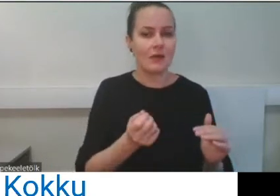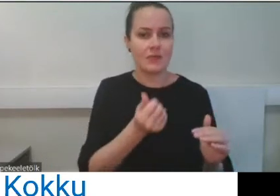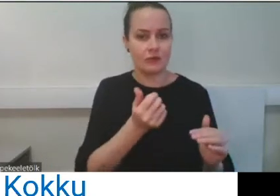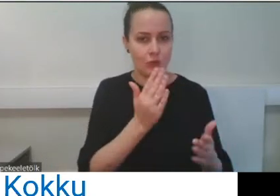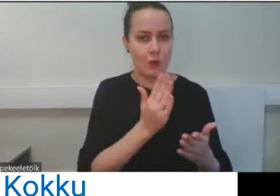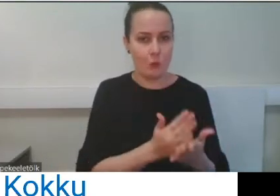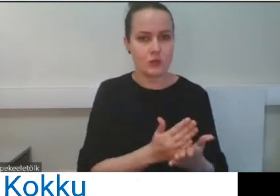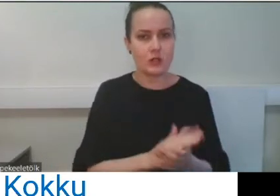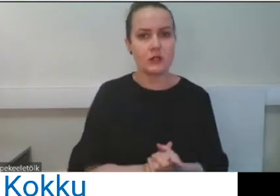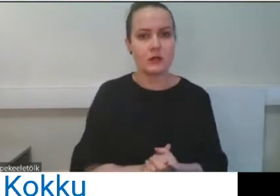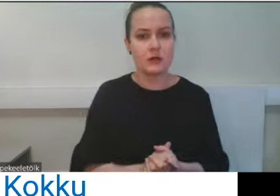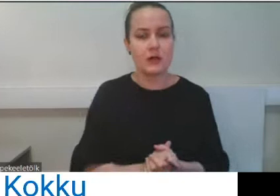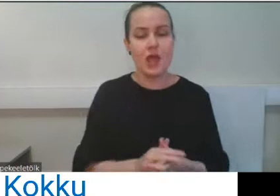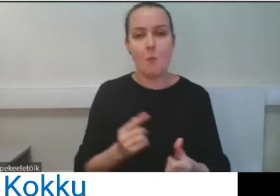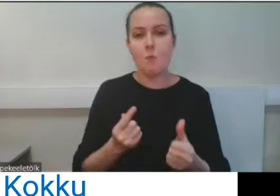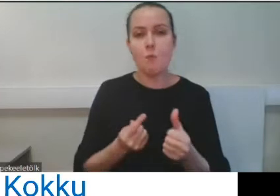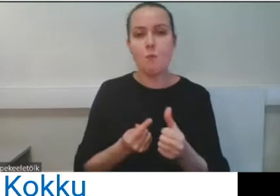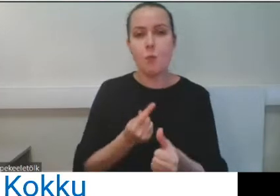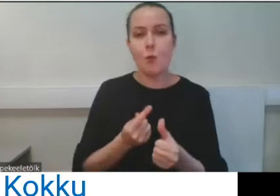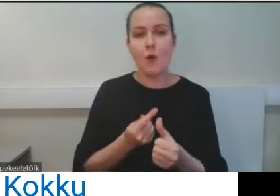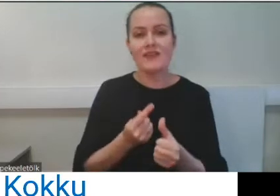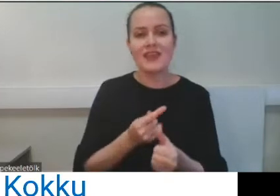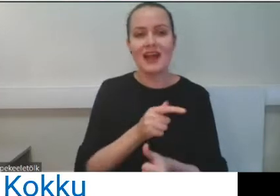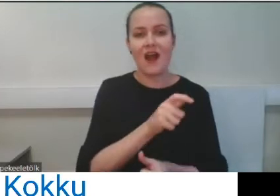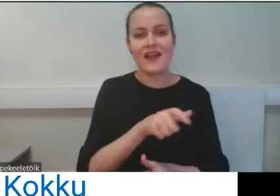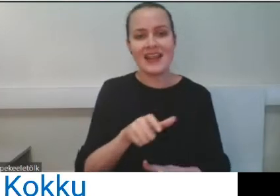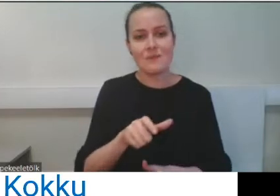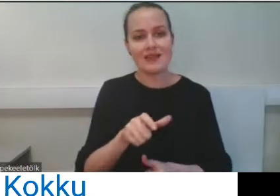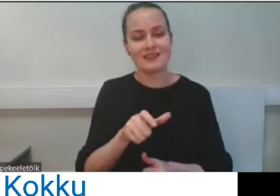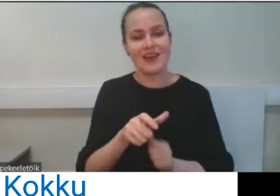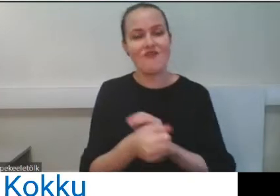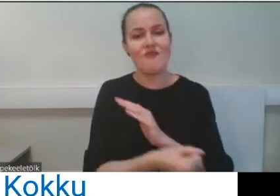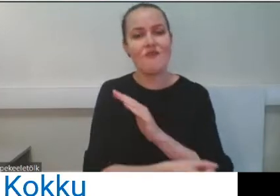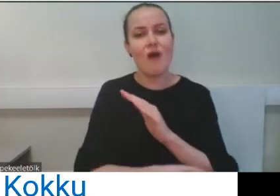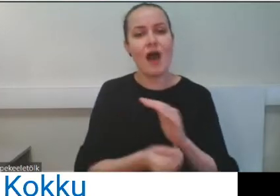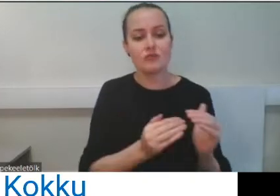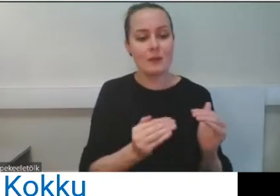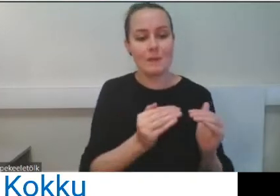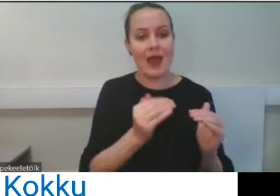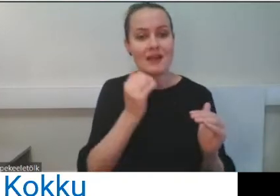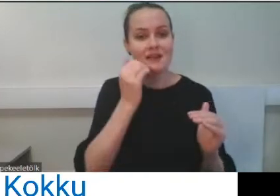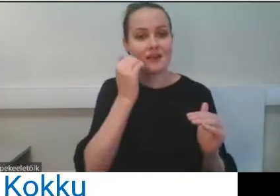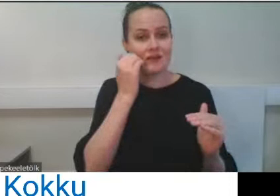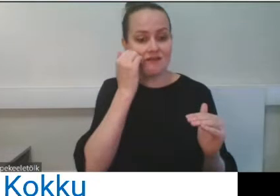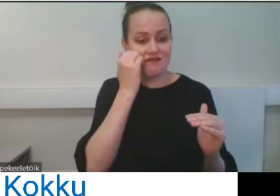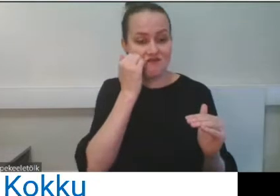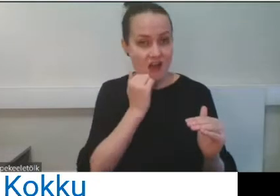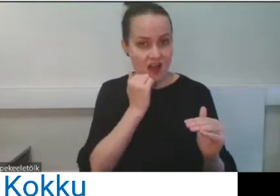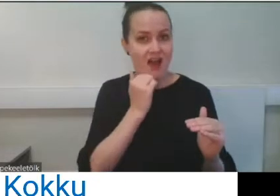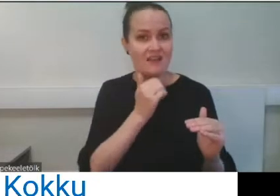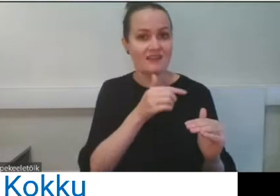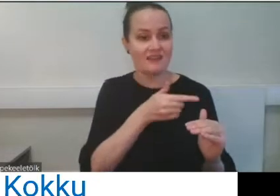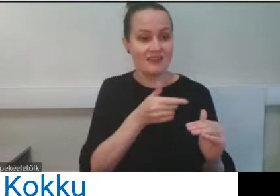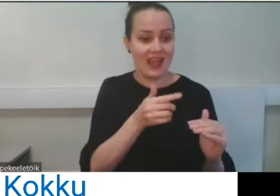toetusi. Ja saab sellised majanduslikke näitajad vaadata erinevate